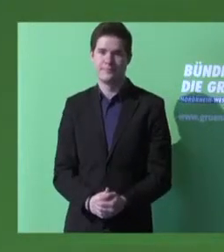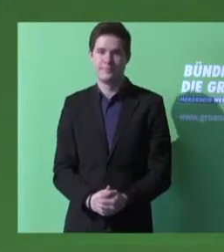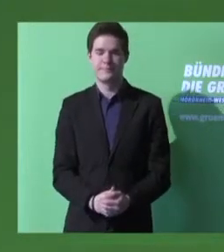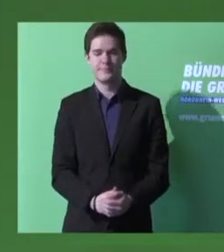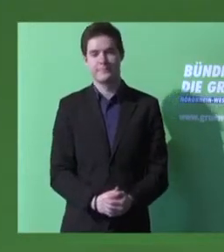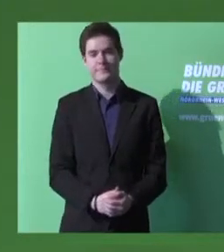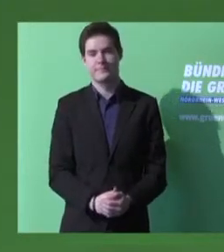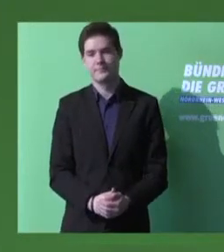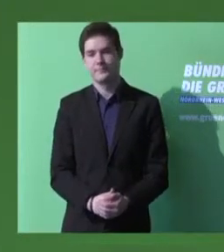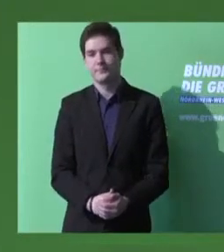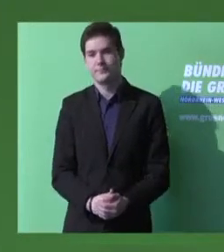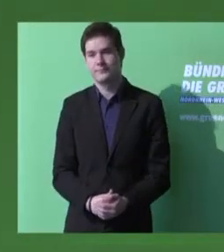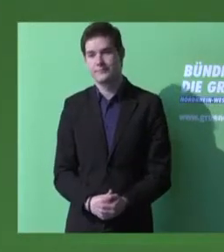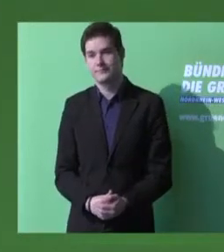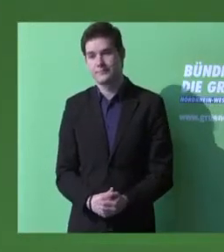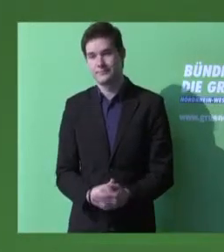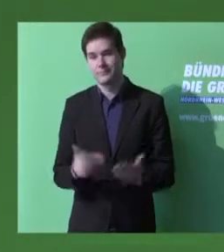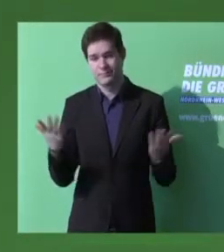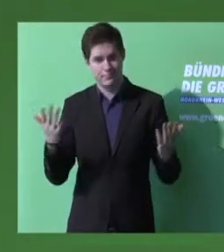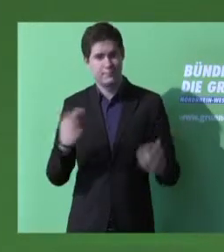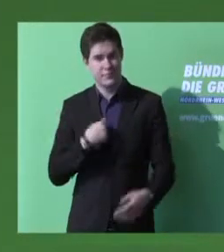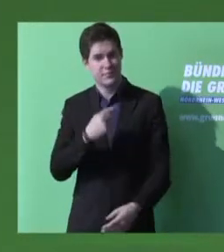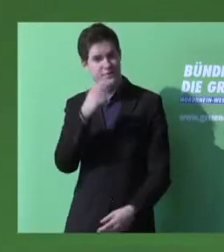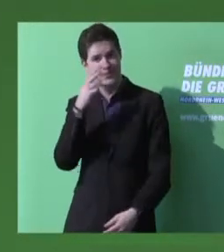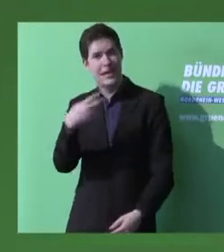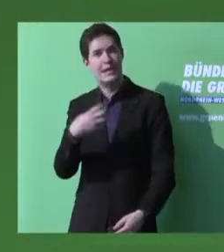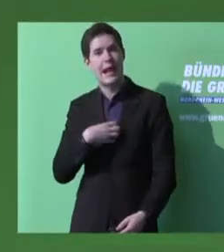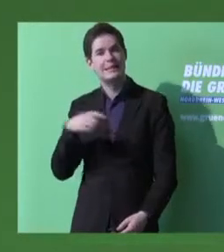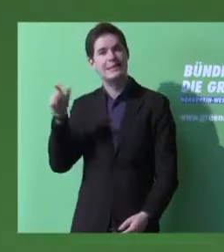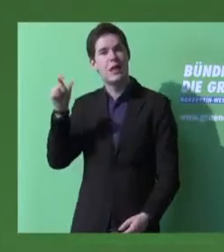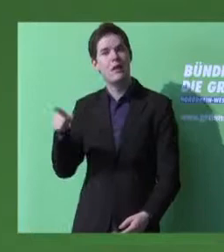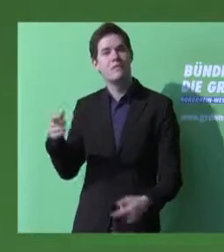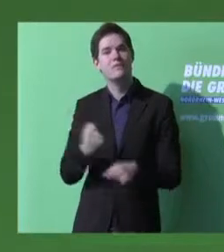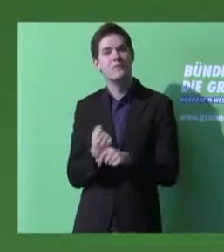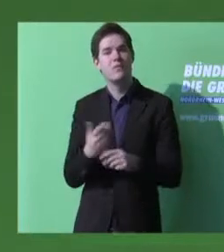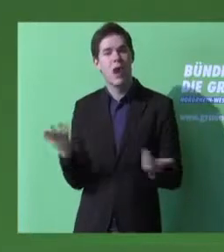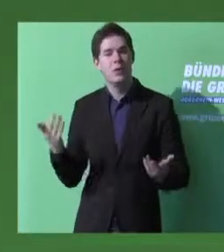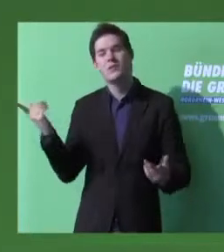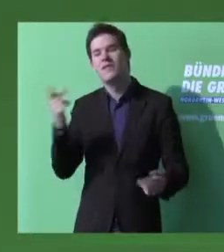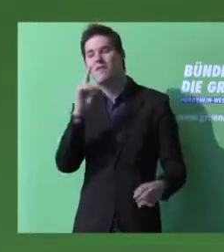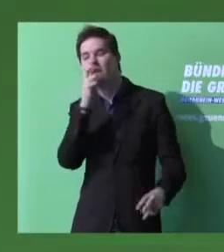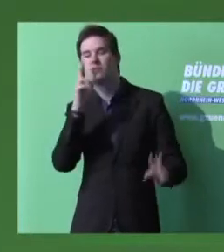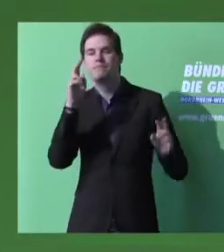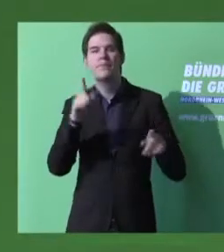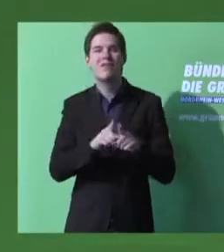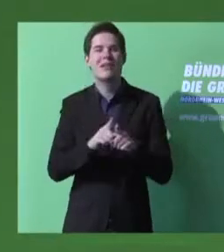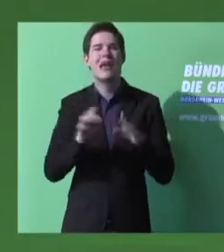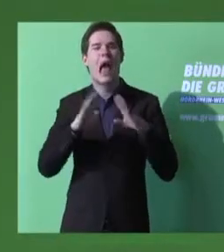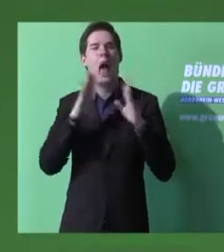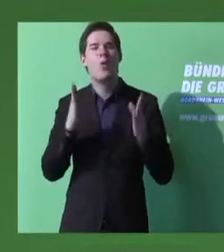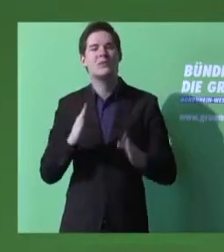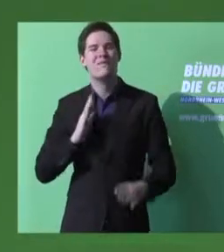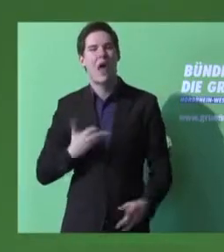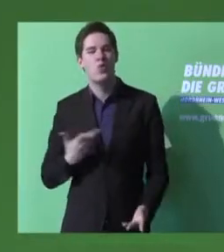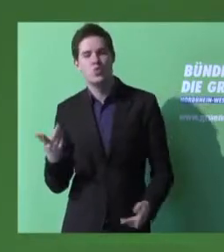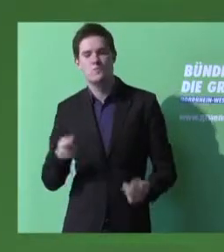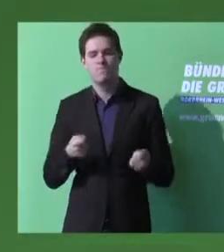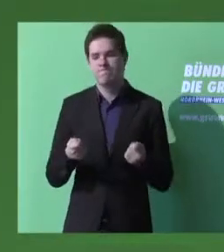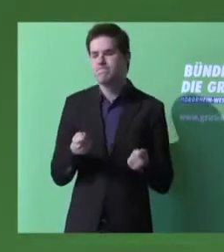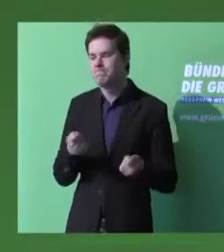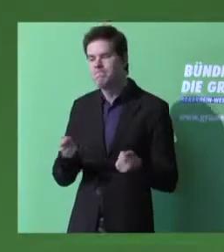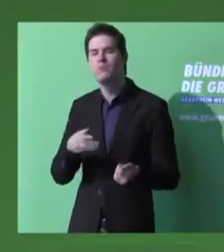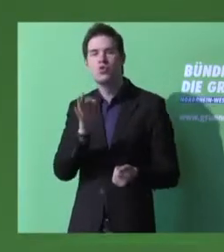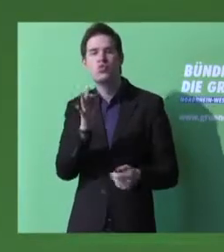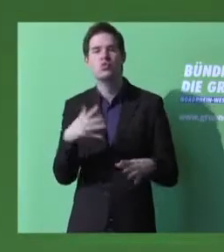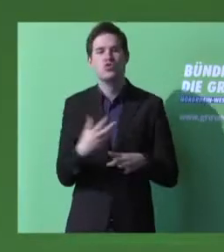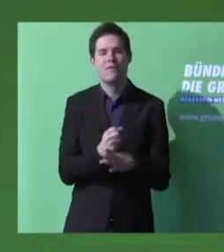Und ich sehe die Kanzlerin, die ja immer so versucht, die solide Hausfrau zu machen. Sie kann mit dem Geld gut umgehen. Und